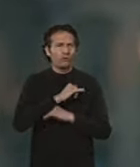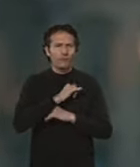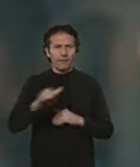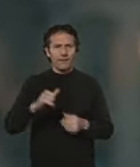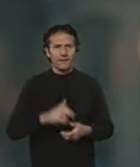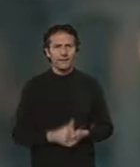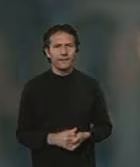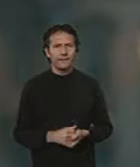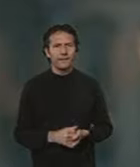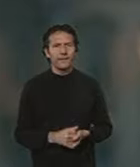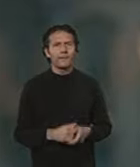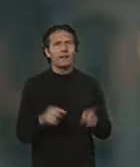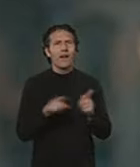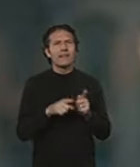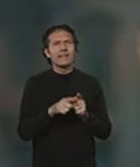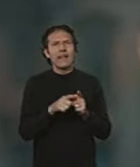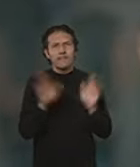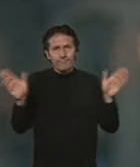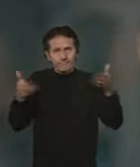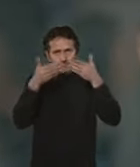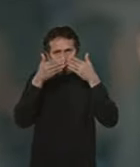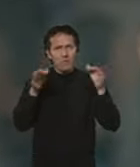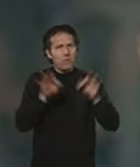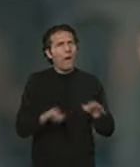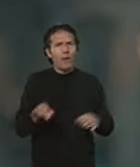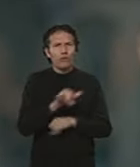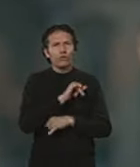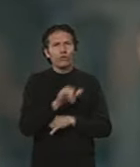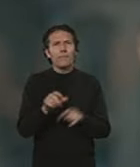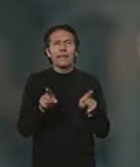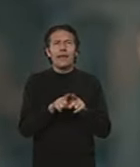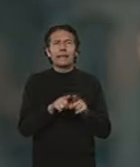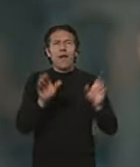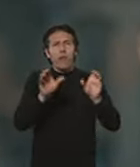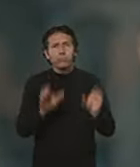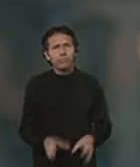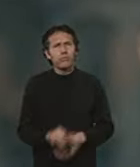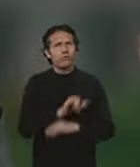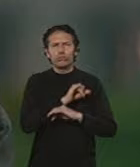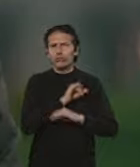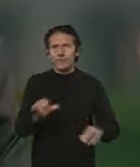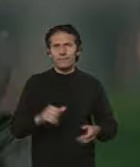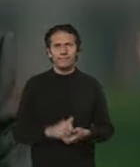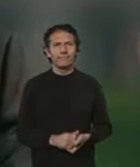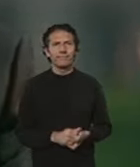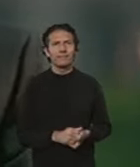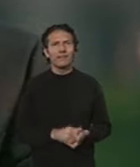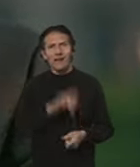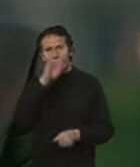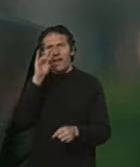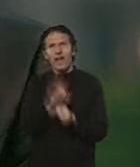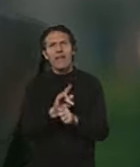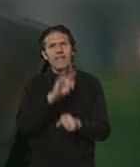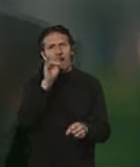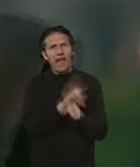jamais ce n'est pas le repliliment sur soi jamais ce n'est pas la frilosité jamais ce n'est pas la haine de soi